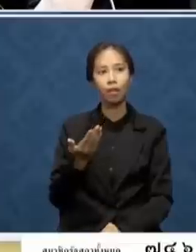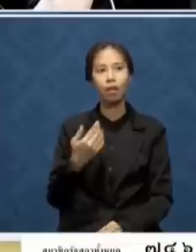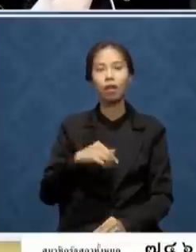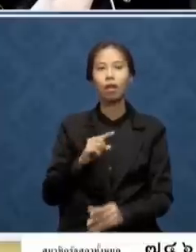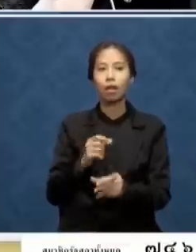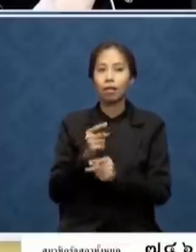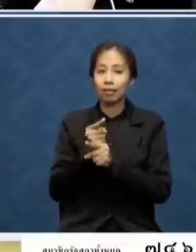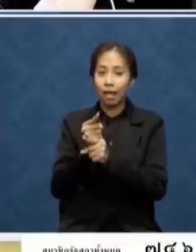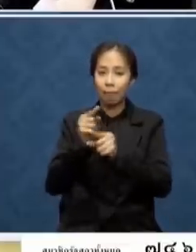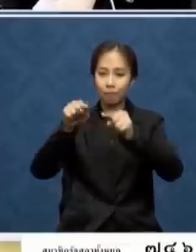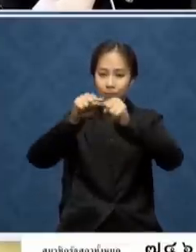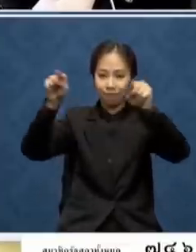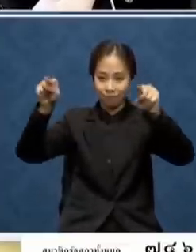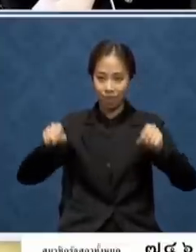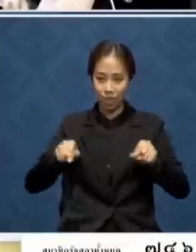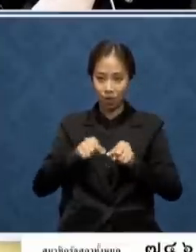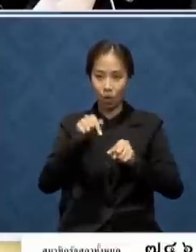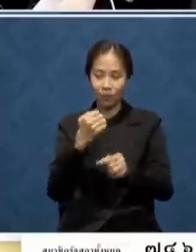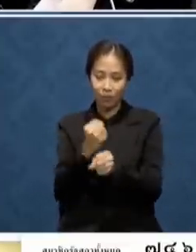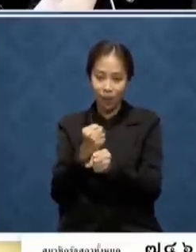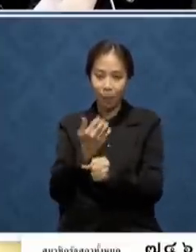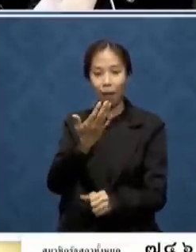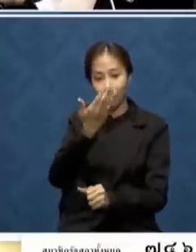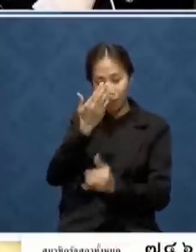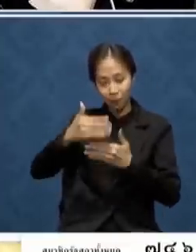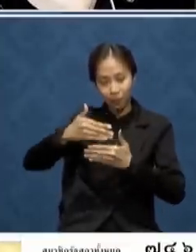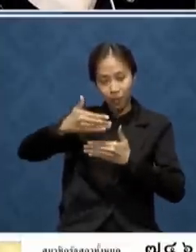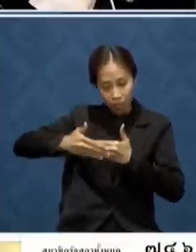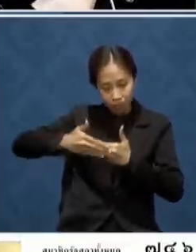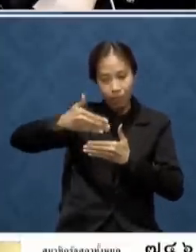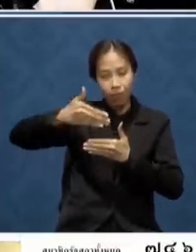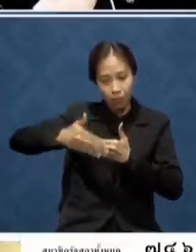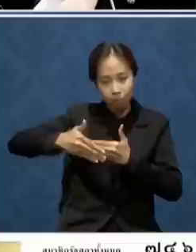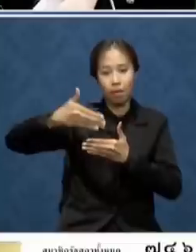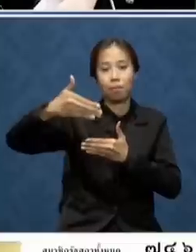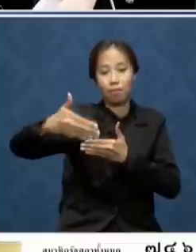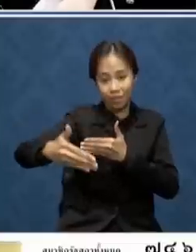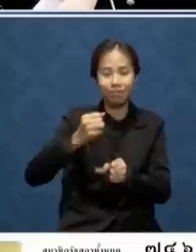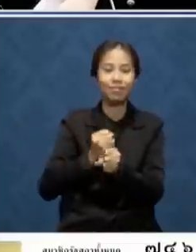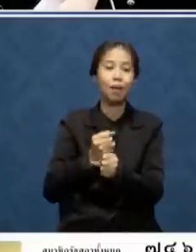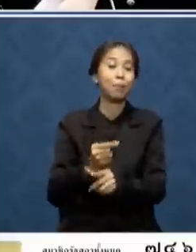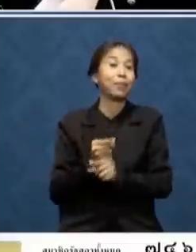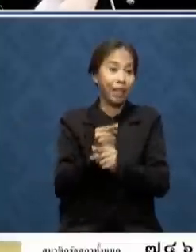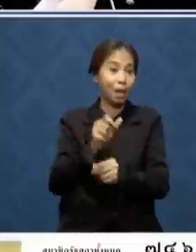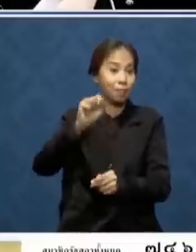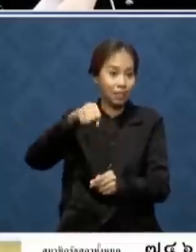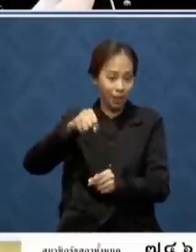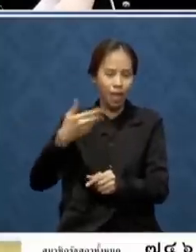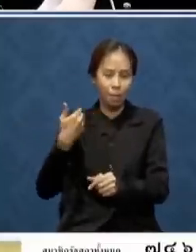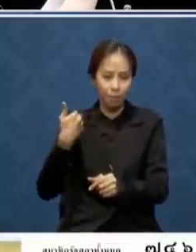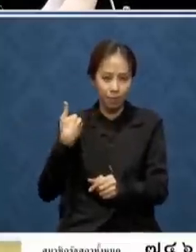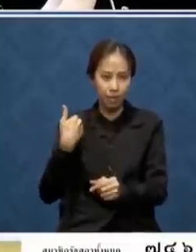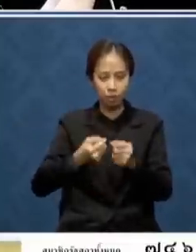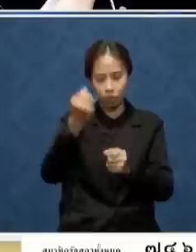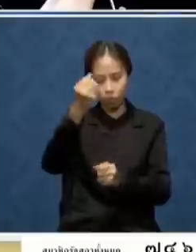ยึดตามกรอบใช่มั้ยคะว่าจะมีกรอบระยะสั้นแล้วก็กรอบระยะกลางแล้วก็ระยะยาวนะคะกรอบระยะสั้นนะคะบรรจุไว้